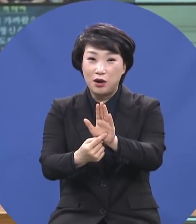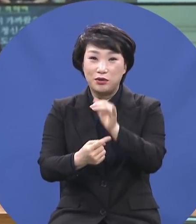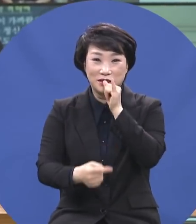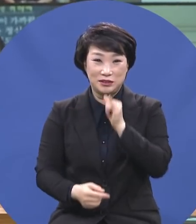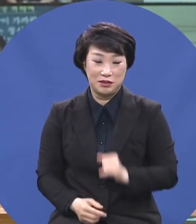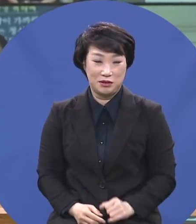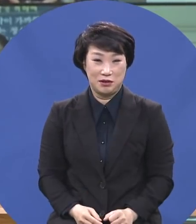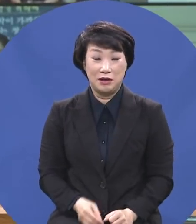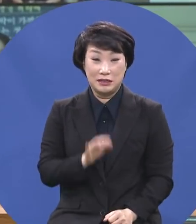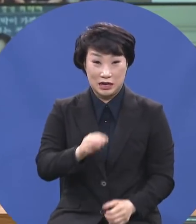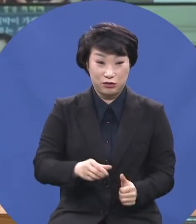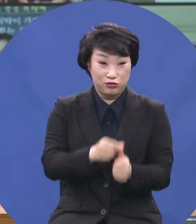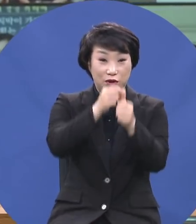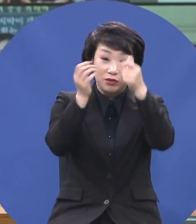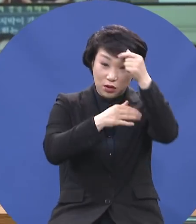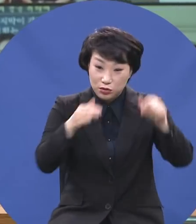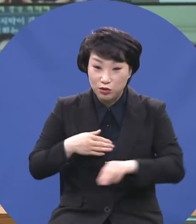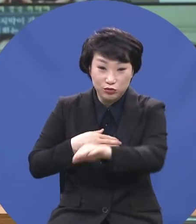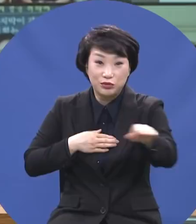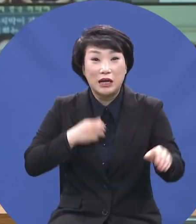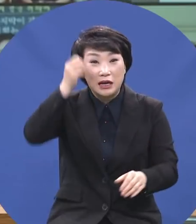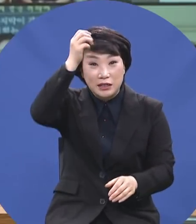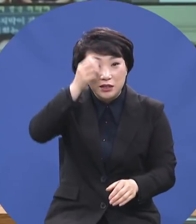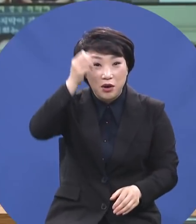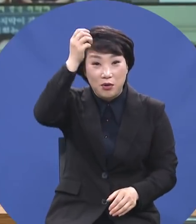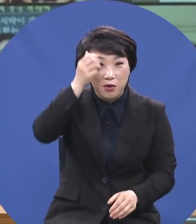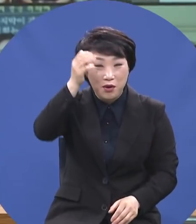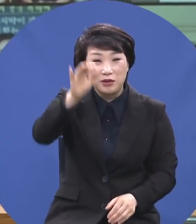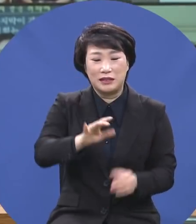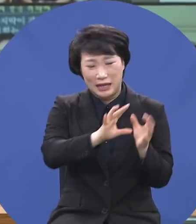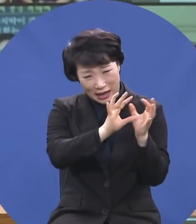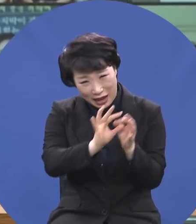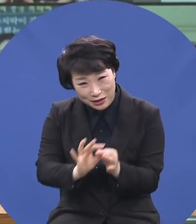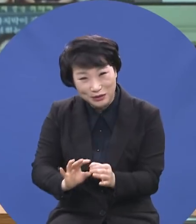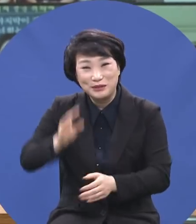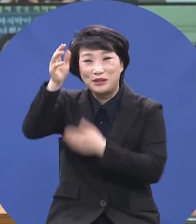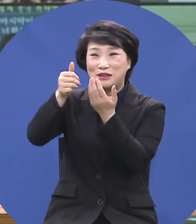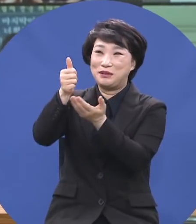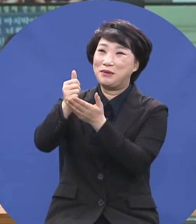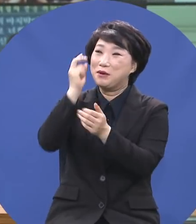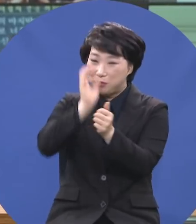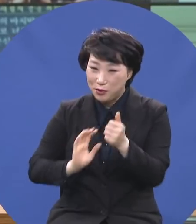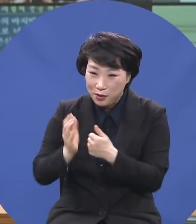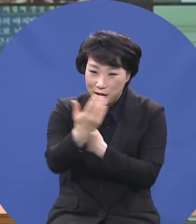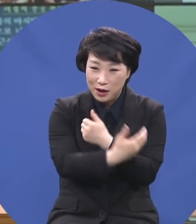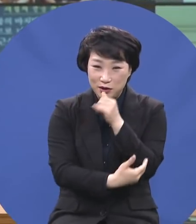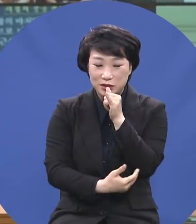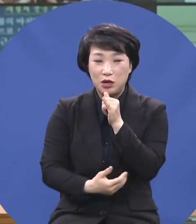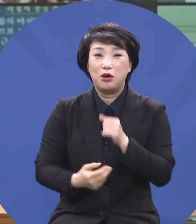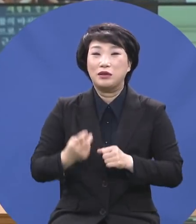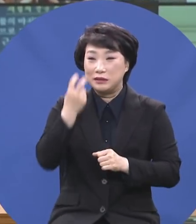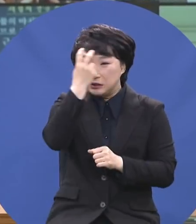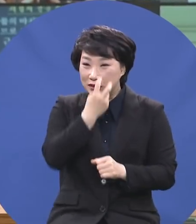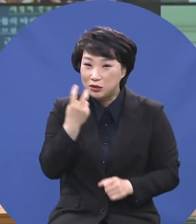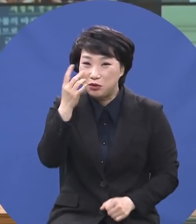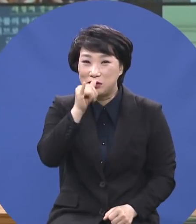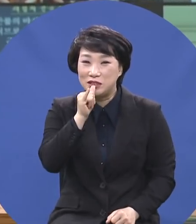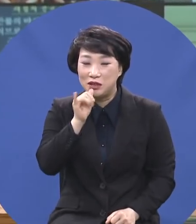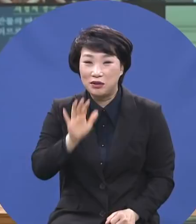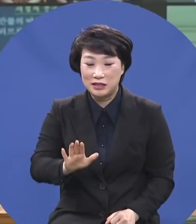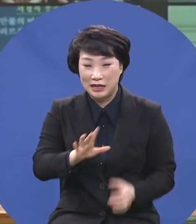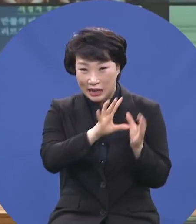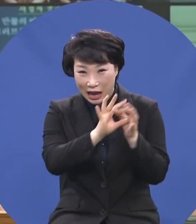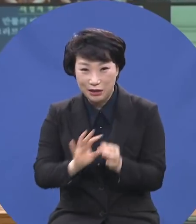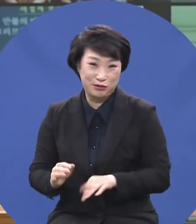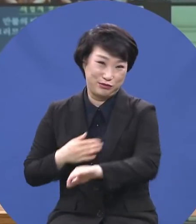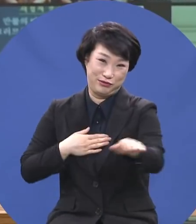만들고 구원받은 성도들의 영혼을 끝까지 성령으로 보존하시고 지키시고